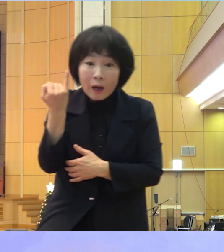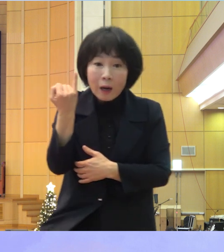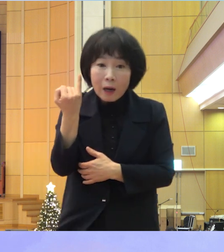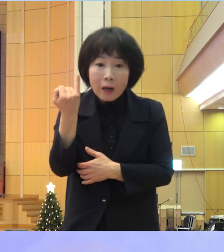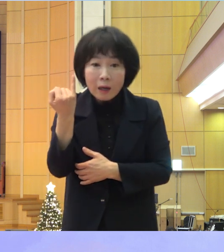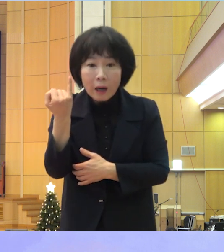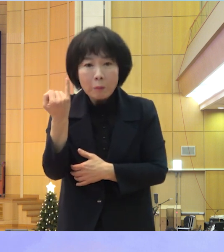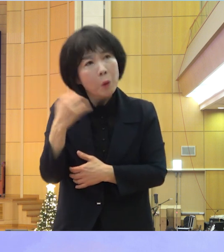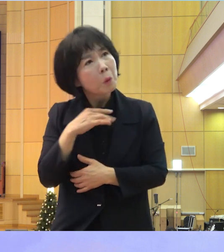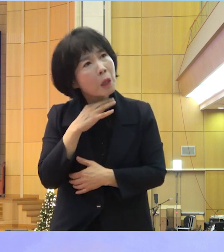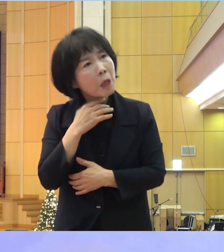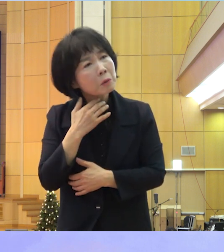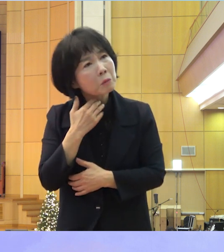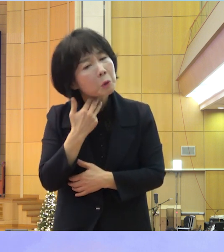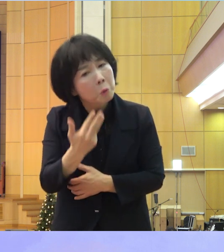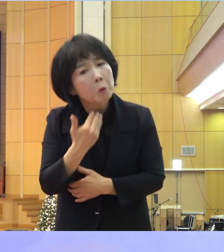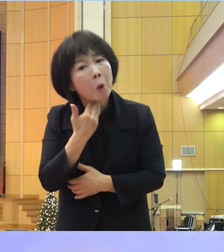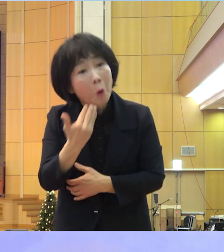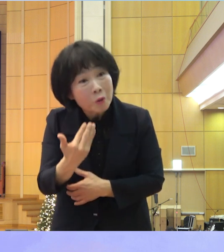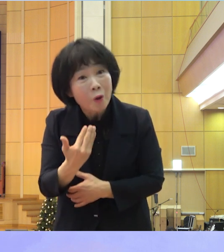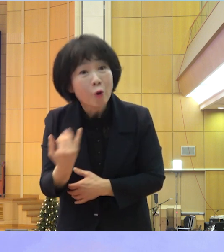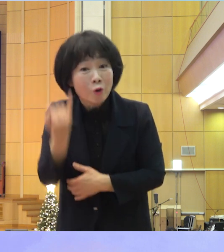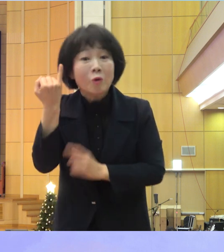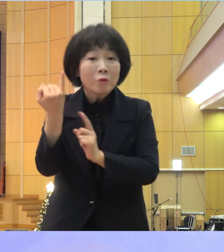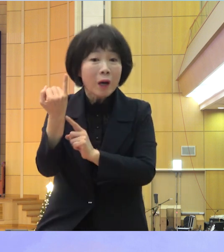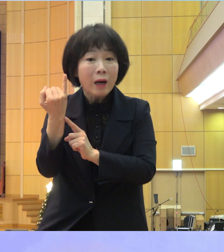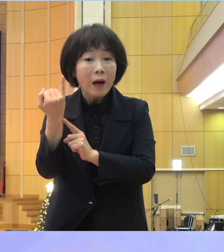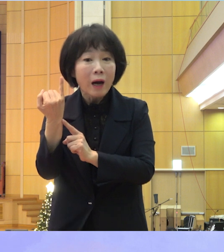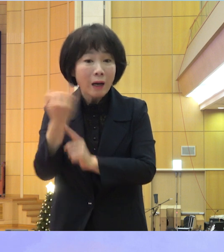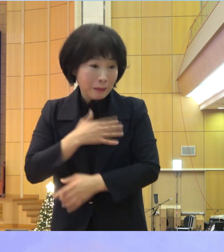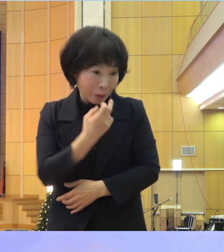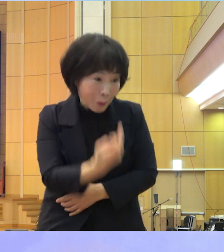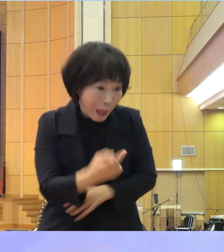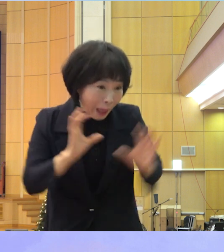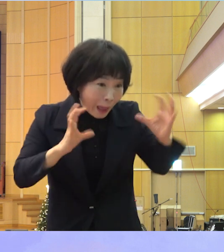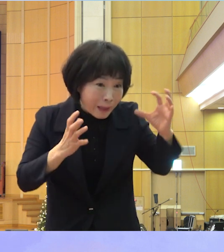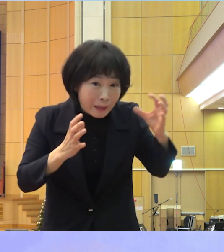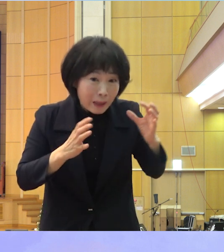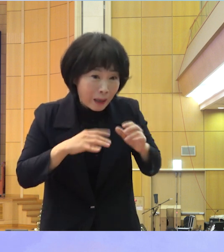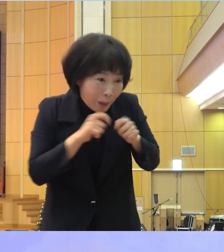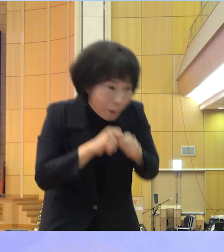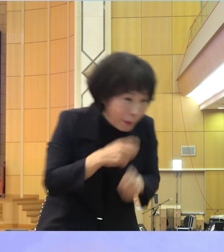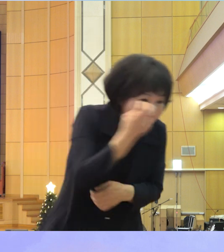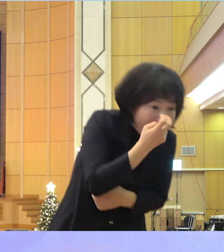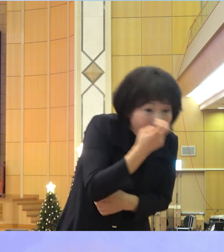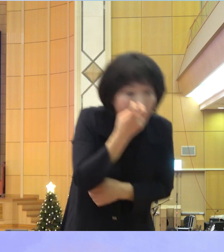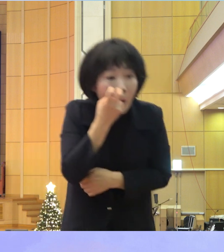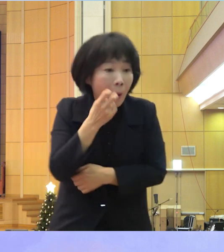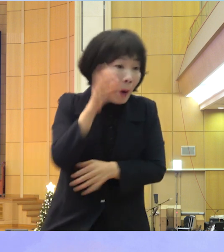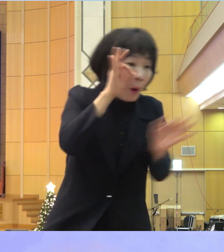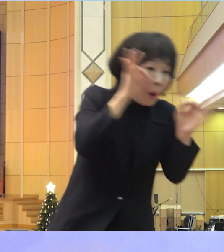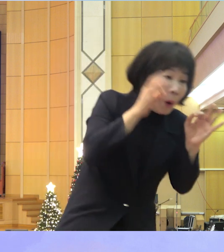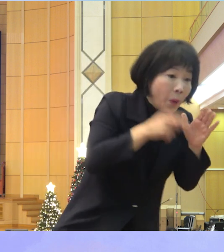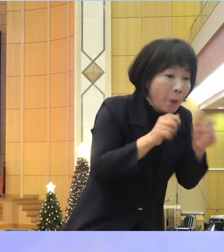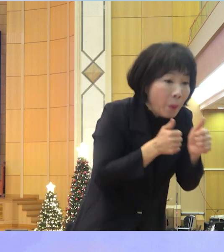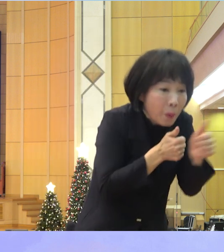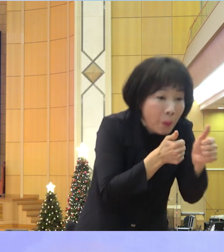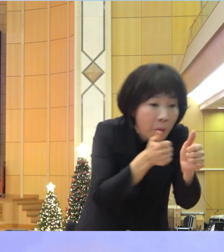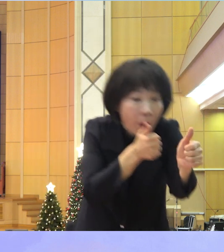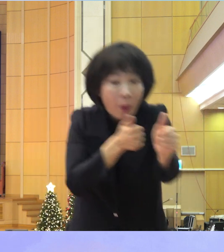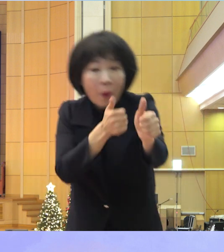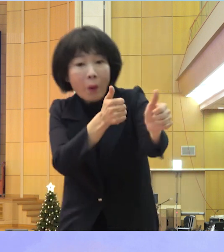약 말하자면 한 초등학생 정도 되는 나이에서 갈대밭에 숨어서 둥둥 떠내려가는 걸 지금 보고 있는